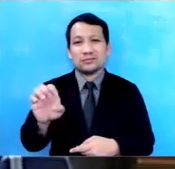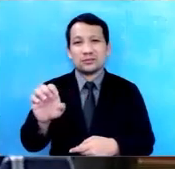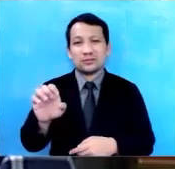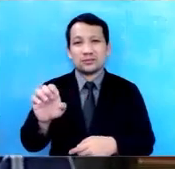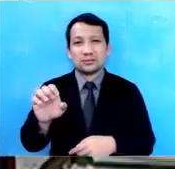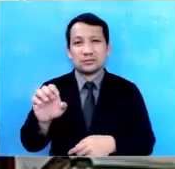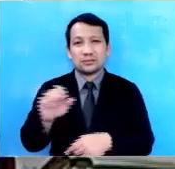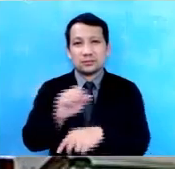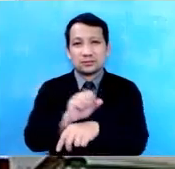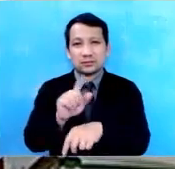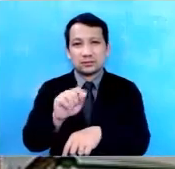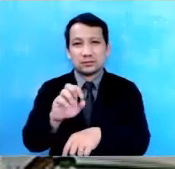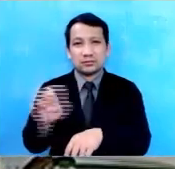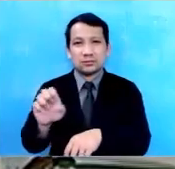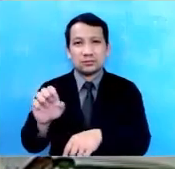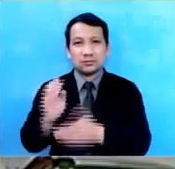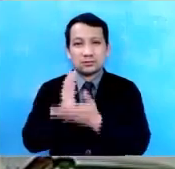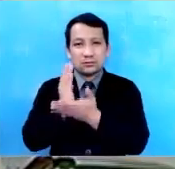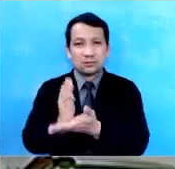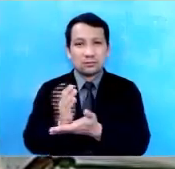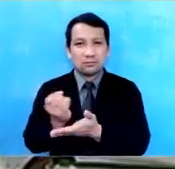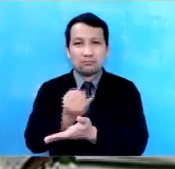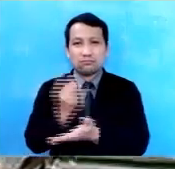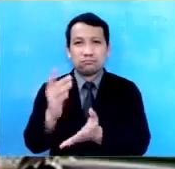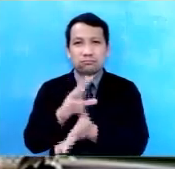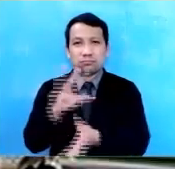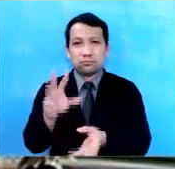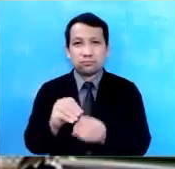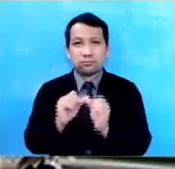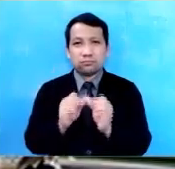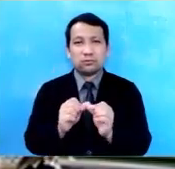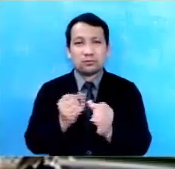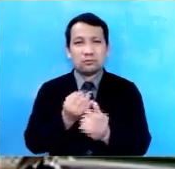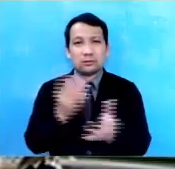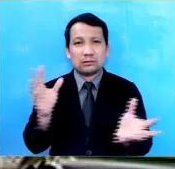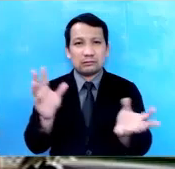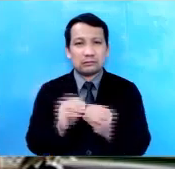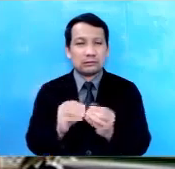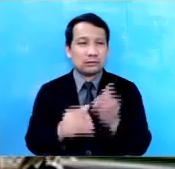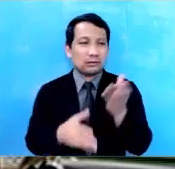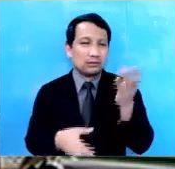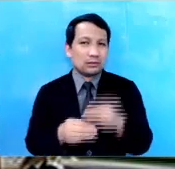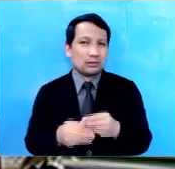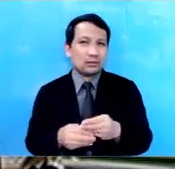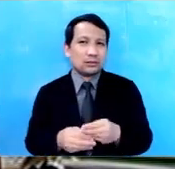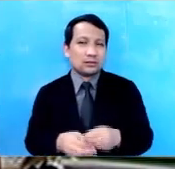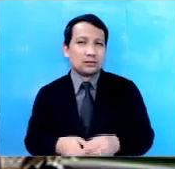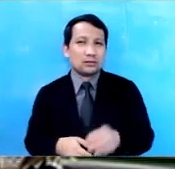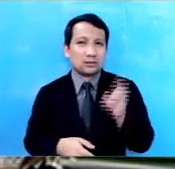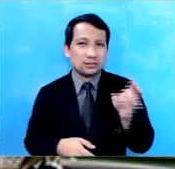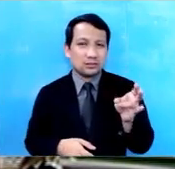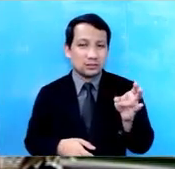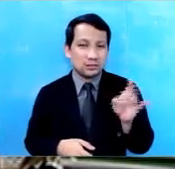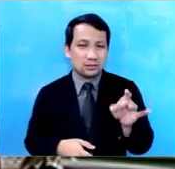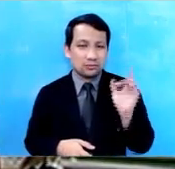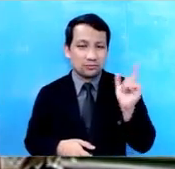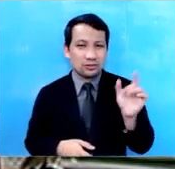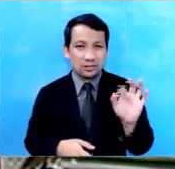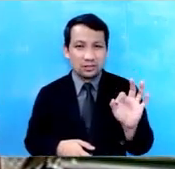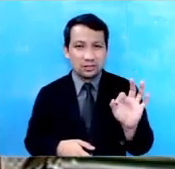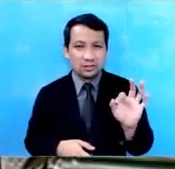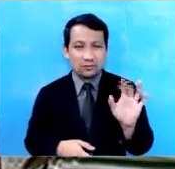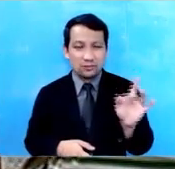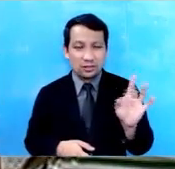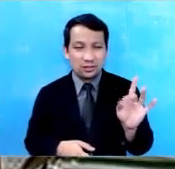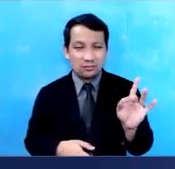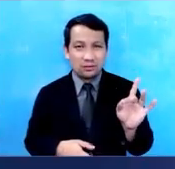Boracay eh. Kasama pala sa bilang nila sa Sibi na 18. Kasi ito yung Sibi 18 na yung 2018 eh. Hindi, tumawa